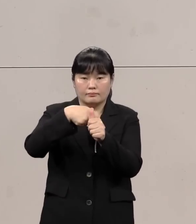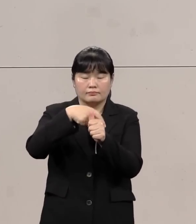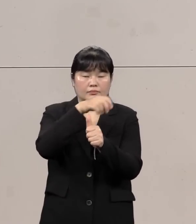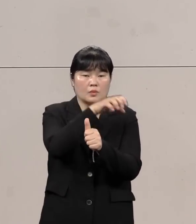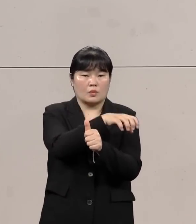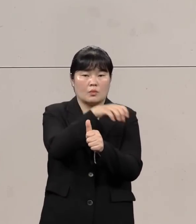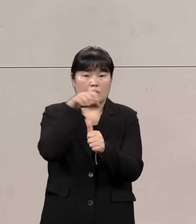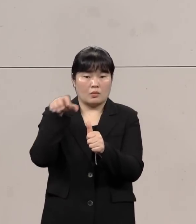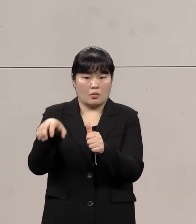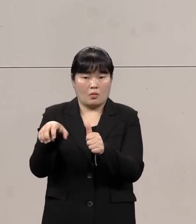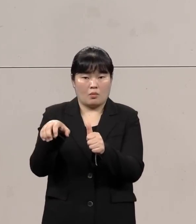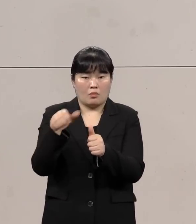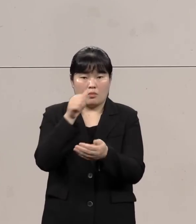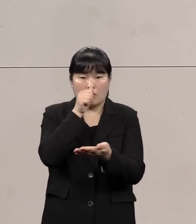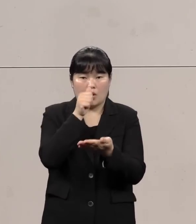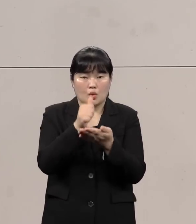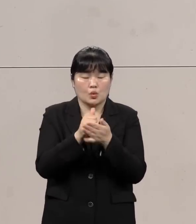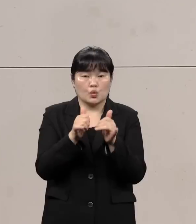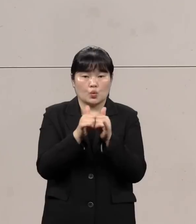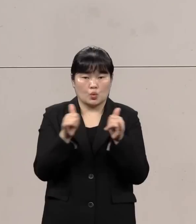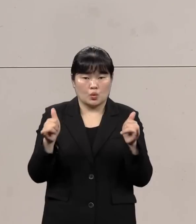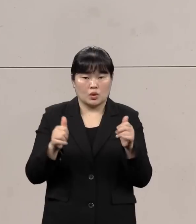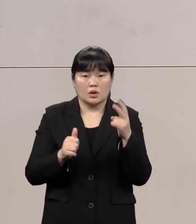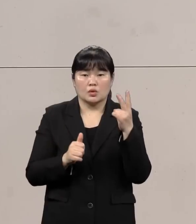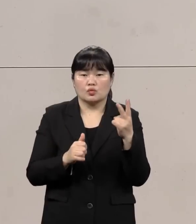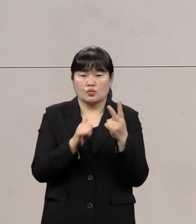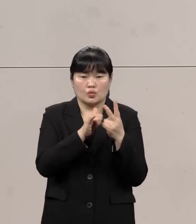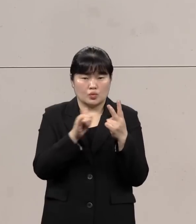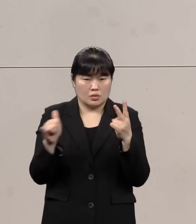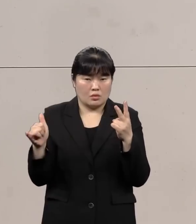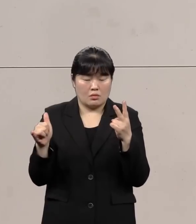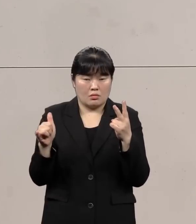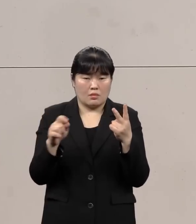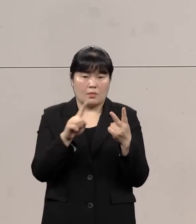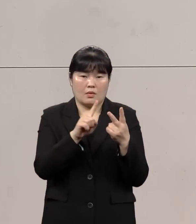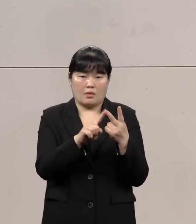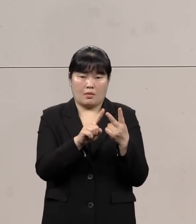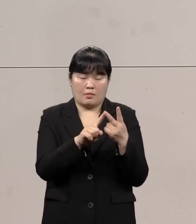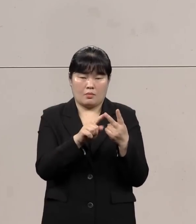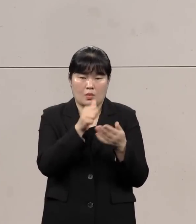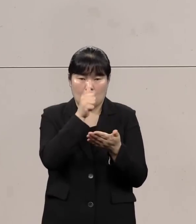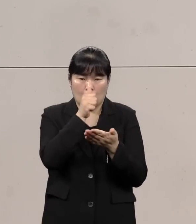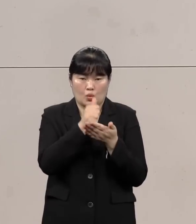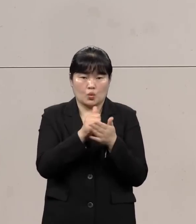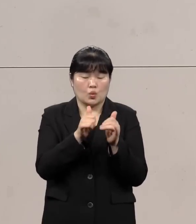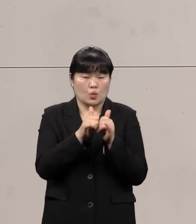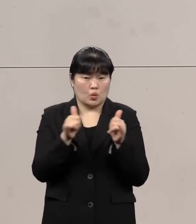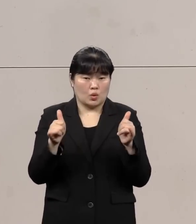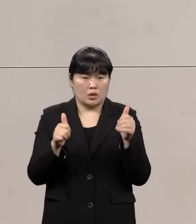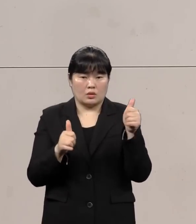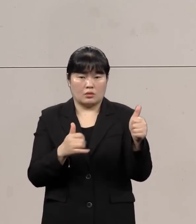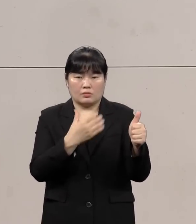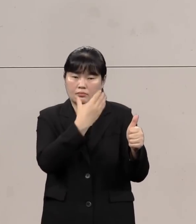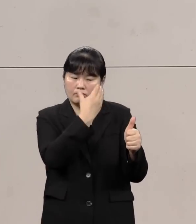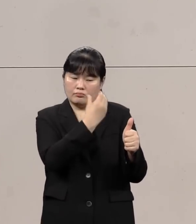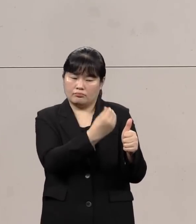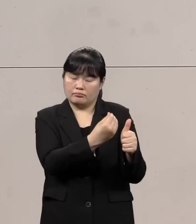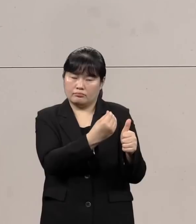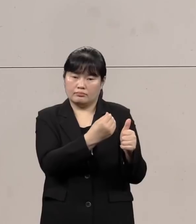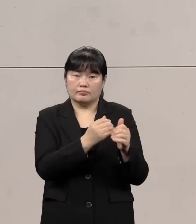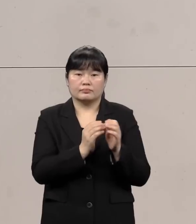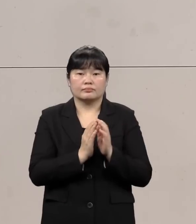하는데 주인공이 아니라 그분과 함께 십자가에 달린 두 명의 죄수 중 한 명이